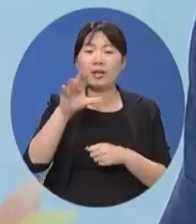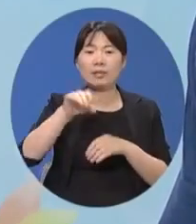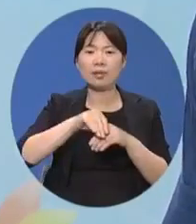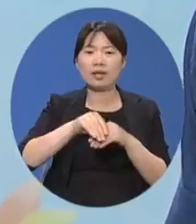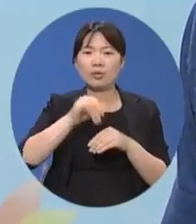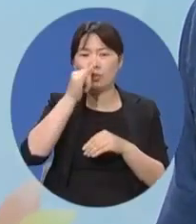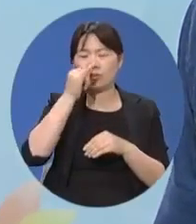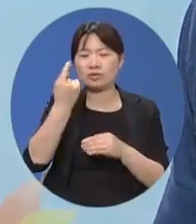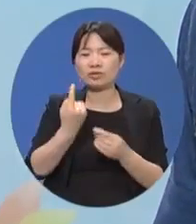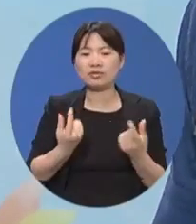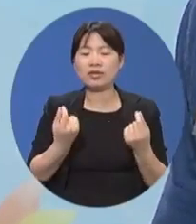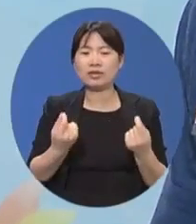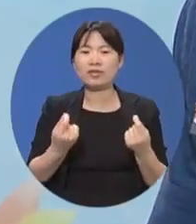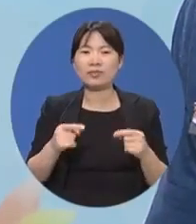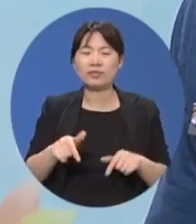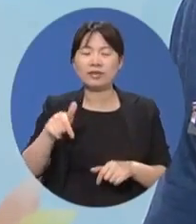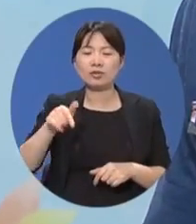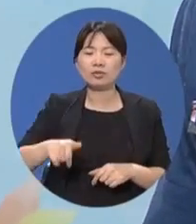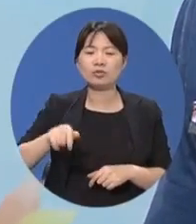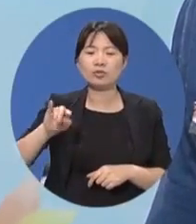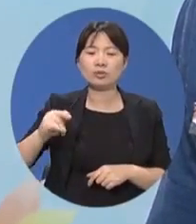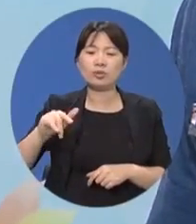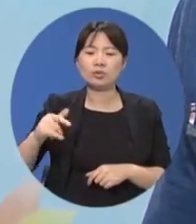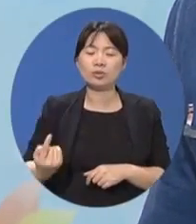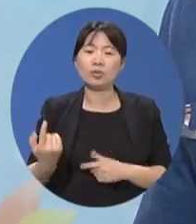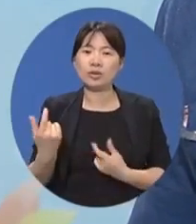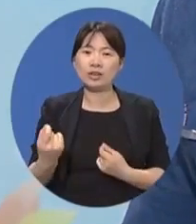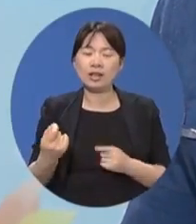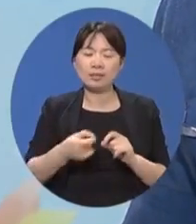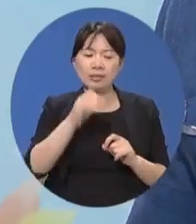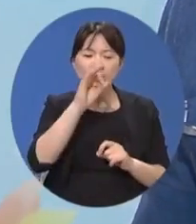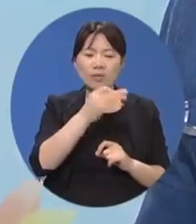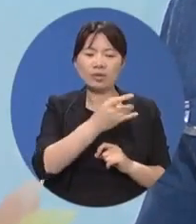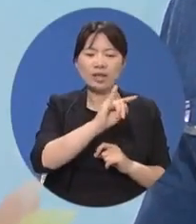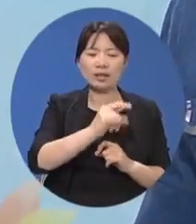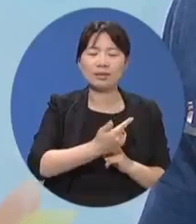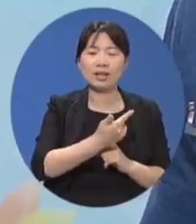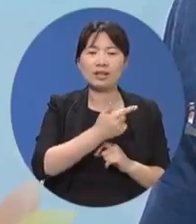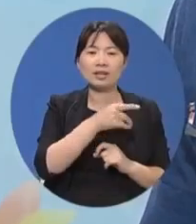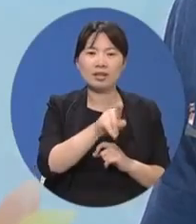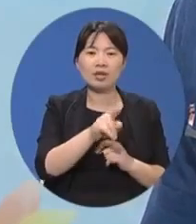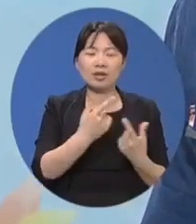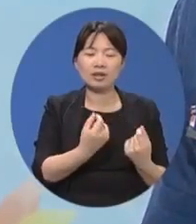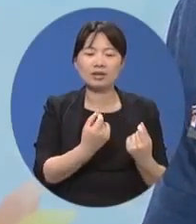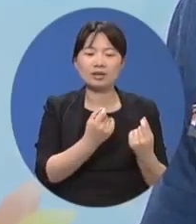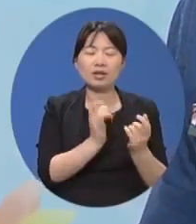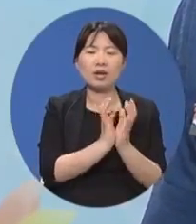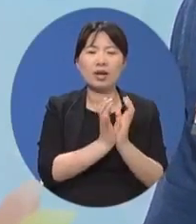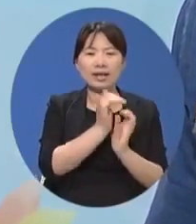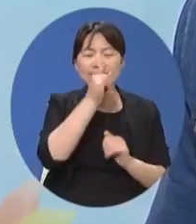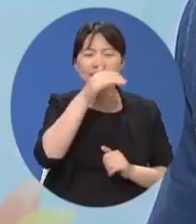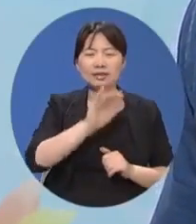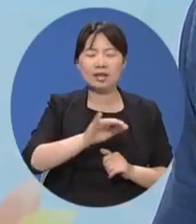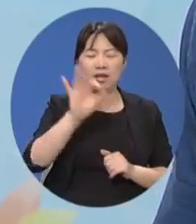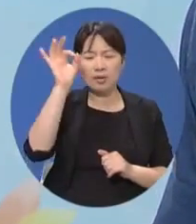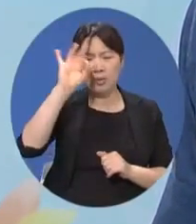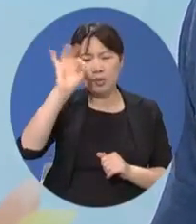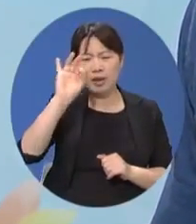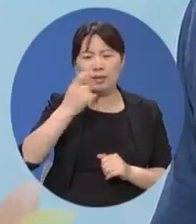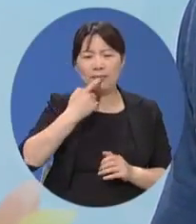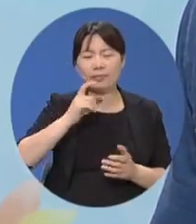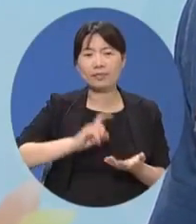거거든요 내가 이런 구문초 나 앞에 보면 여기는 라벤더 라고 하는 화분 돼 있는데요 앤 라벤더 화분도 구하기가 굉장히